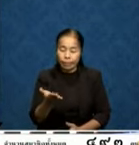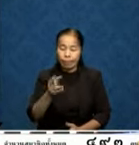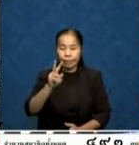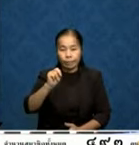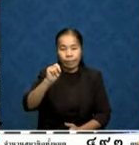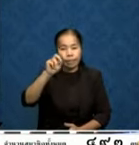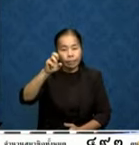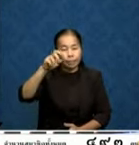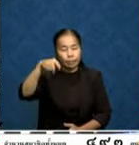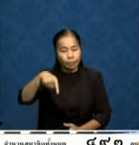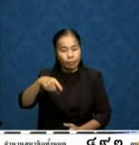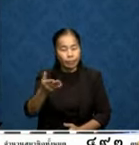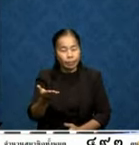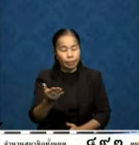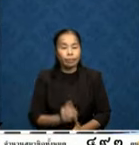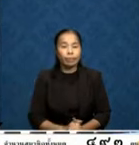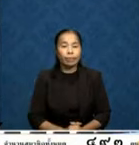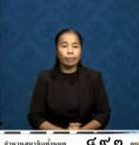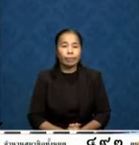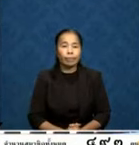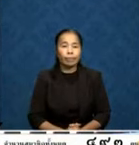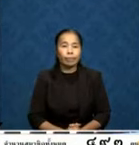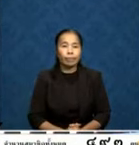ชิญครับ